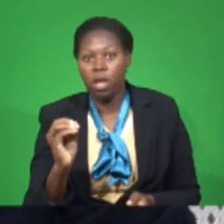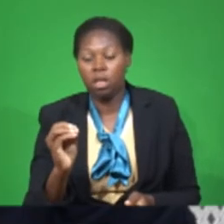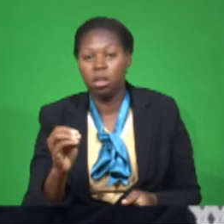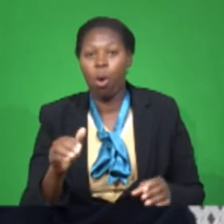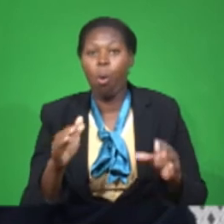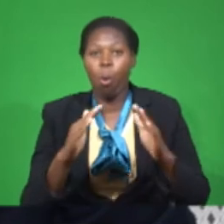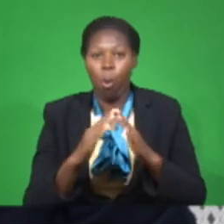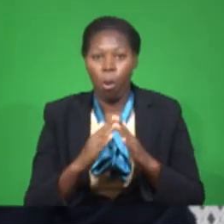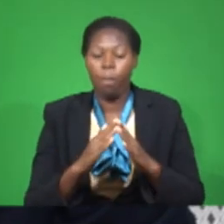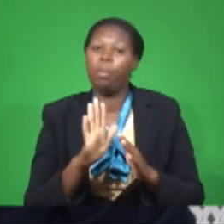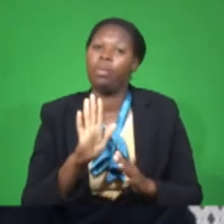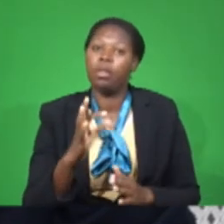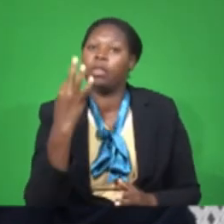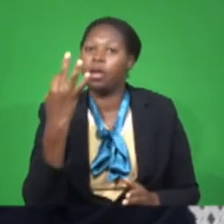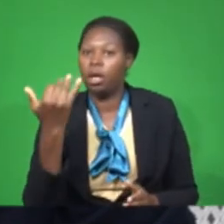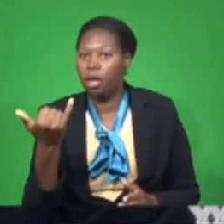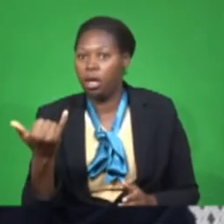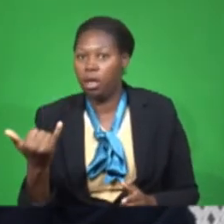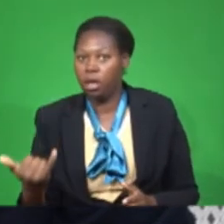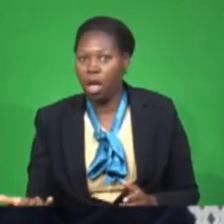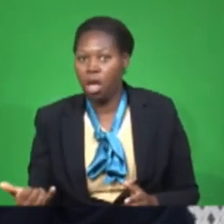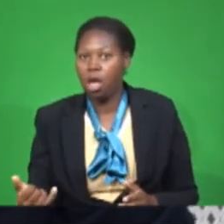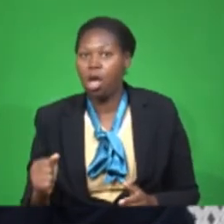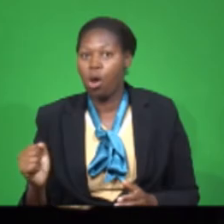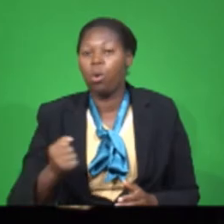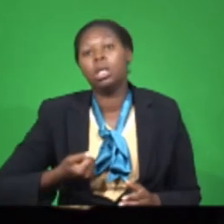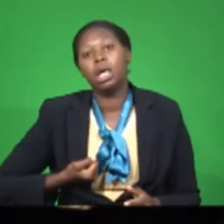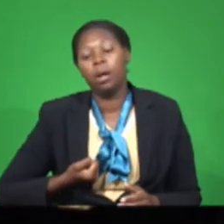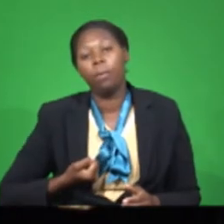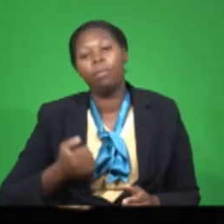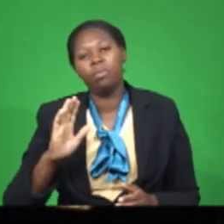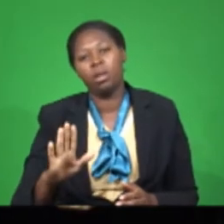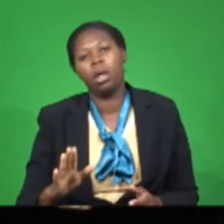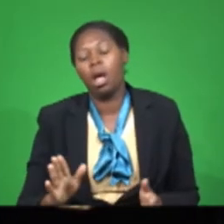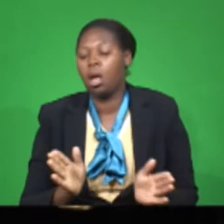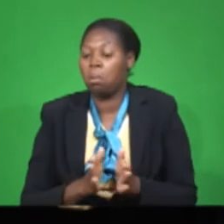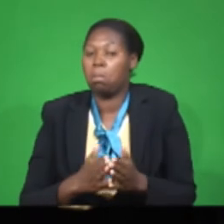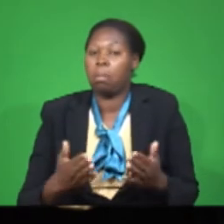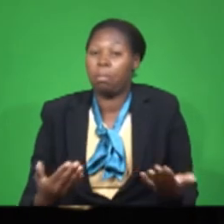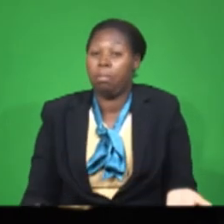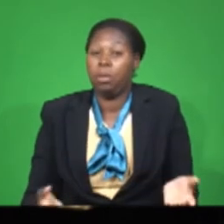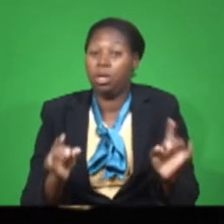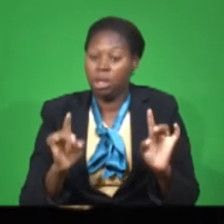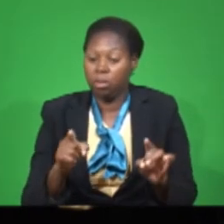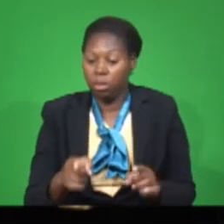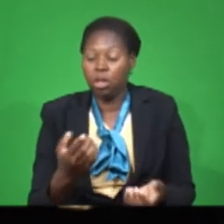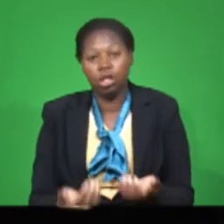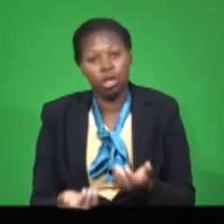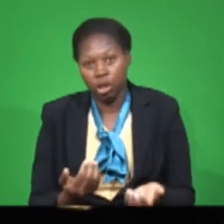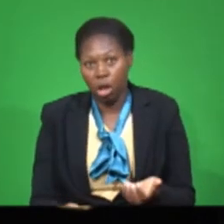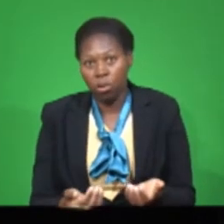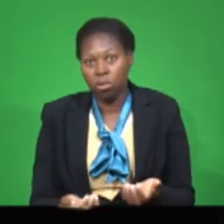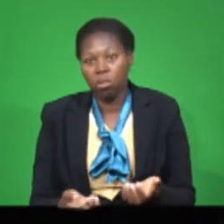Kashaya, Lukachinga, Tatu, Kenda Pamshaw in the area. No, but she called him a couple. Vangava, you know, Fumi